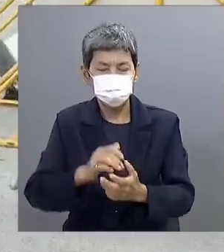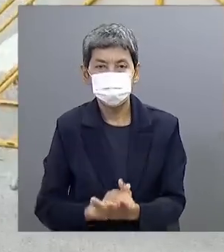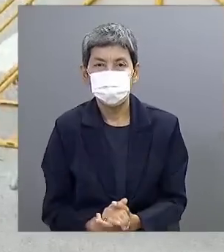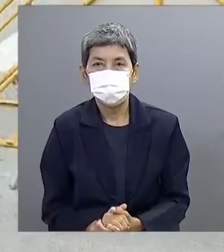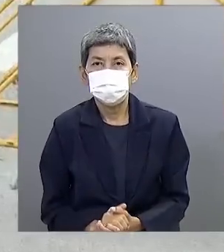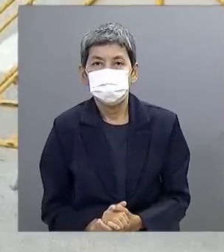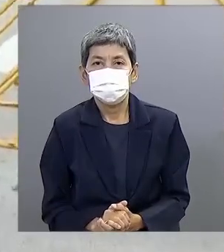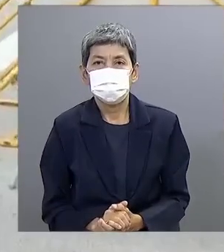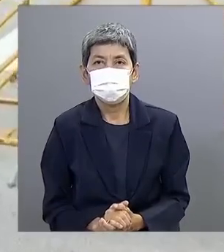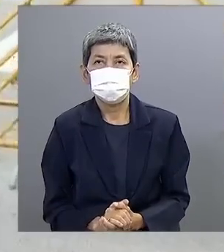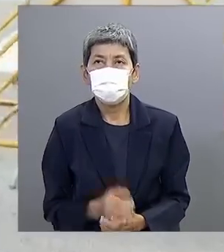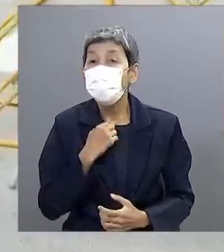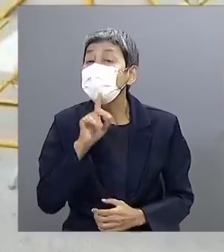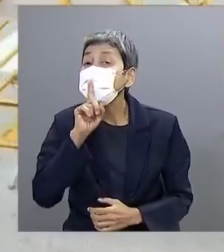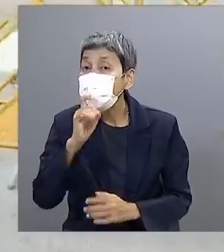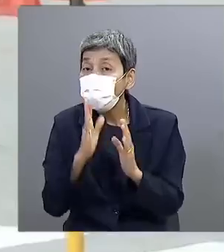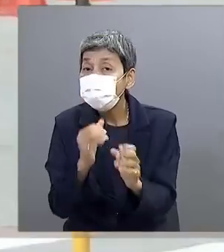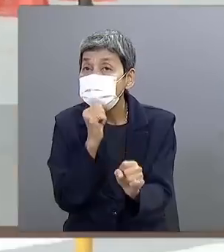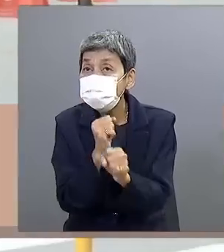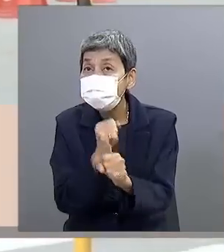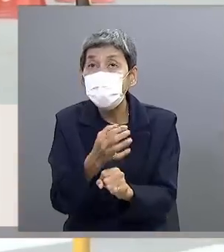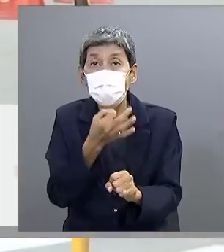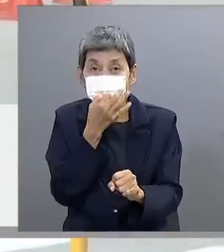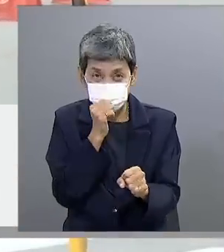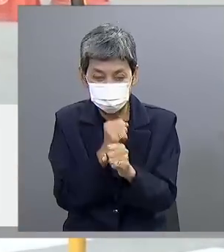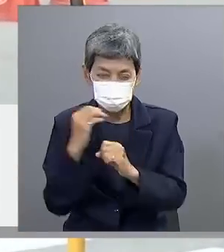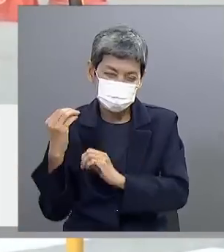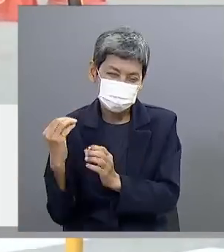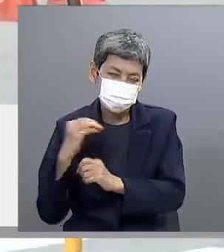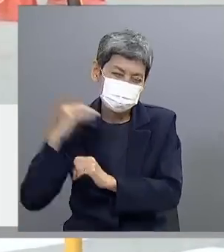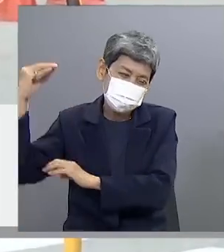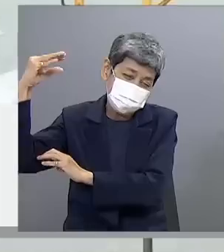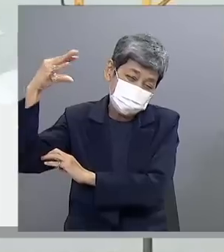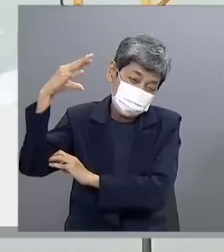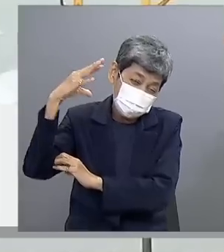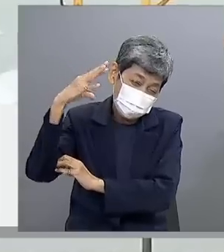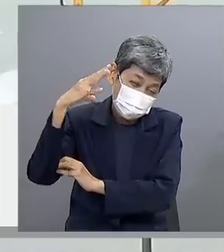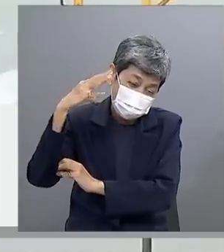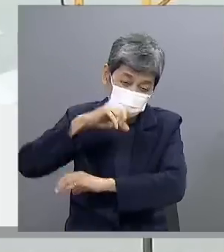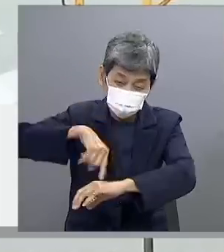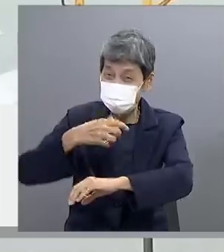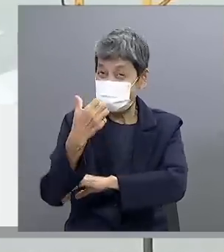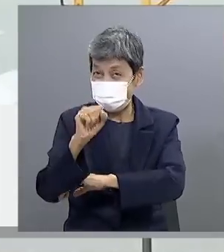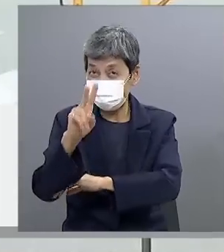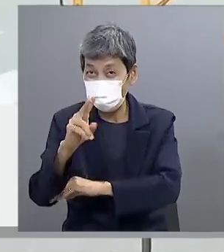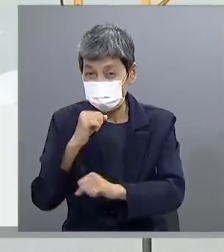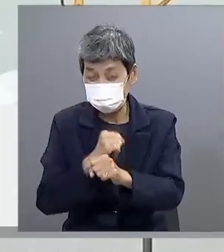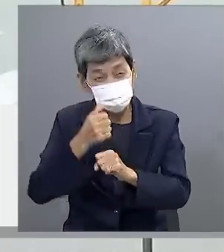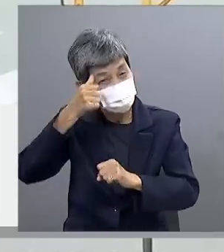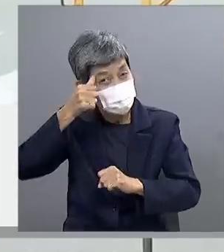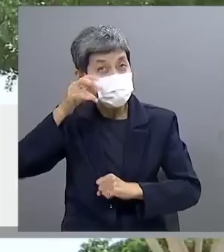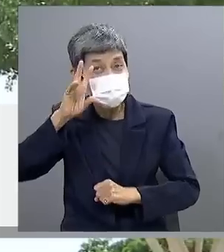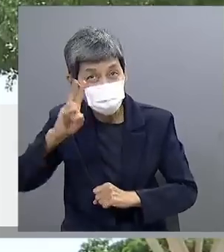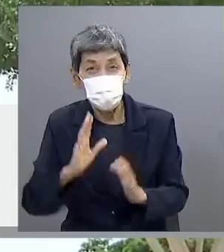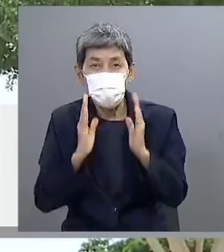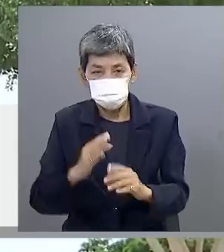และถ้าไปถามคนทำงานนะคะที่มีอาชีพอยู่กลางแดดกลางแจ้งตลอดอย่างน้อยวันละ12ชั่วโมงต่อเนื่องทั้ง7วันค่ะอย่างเจ้าหน้าที่รักษา